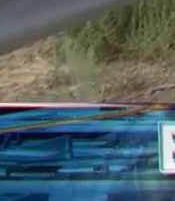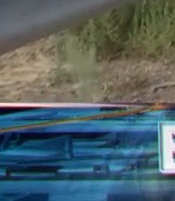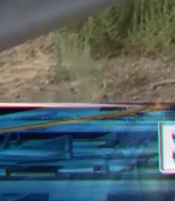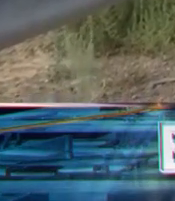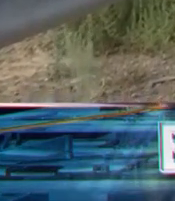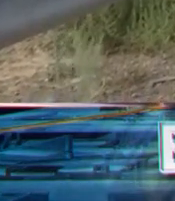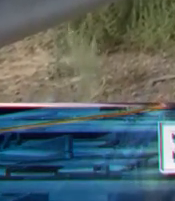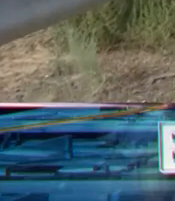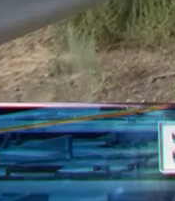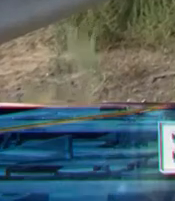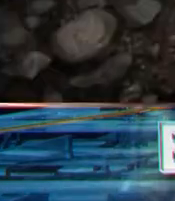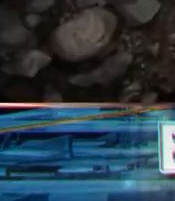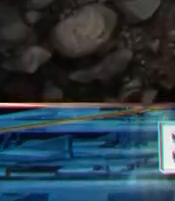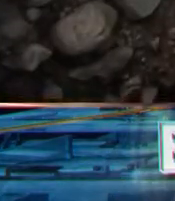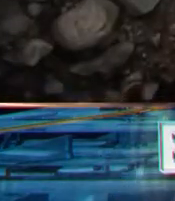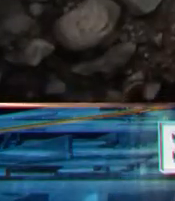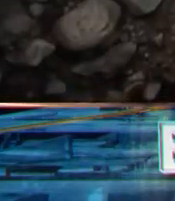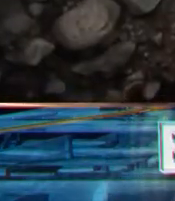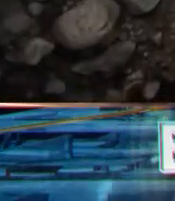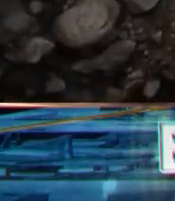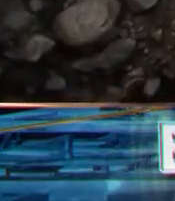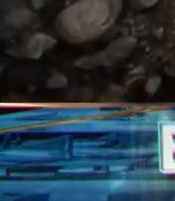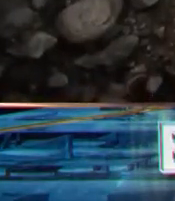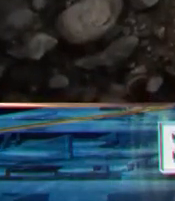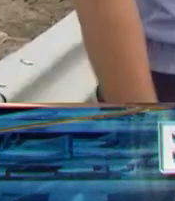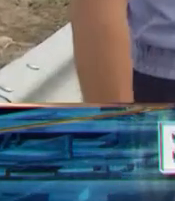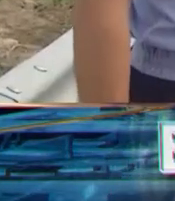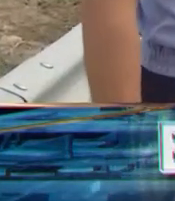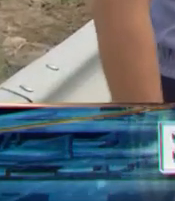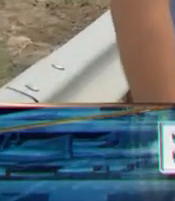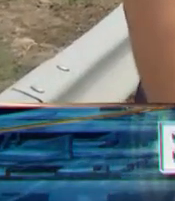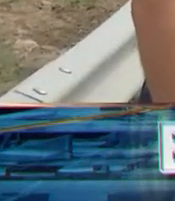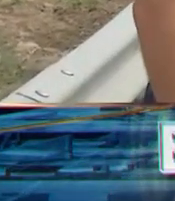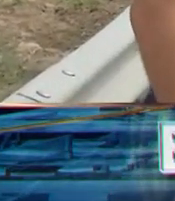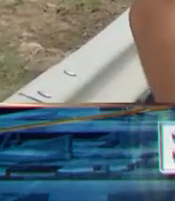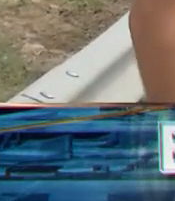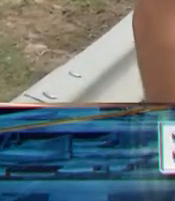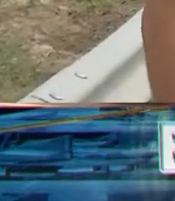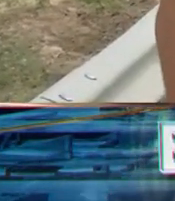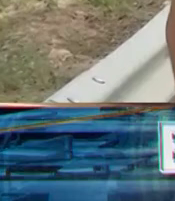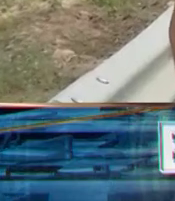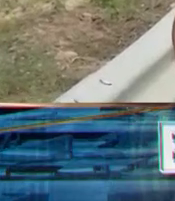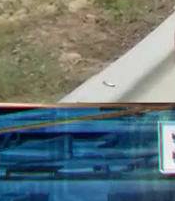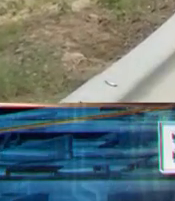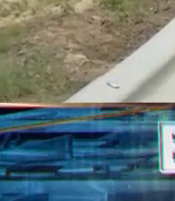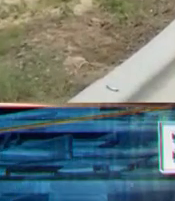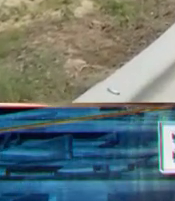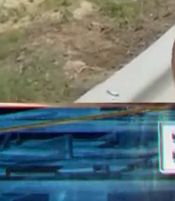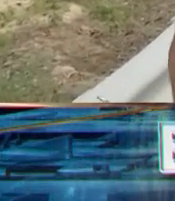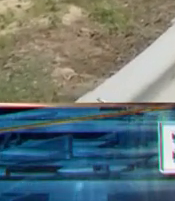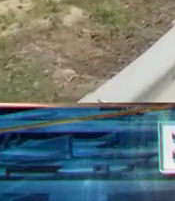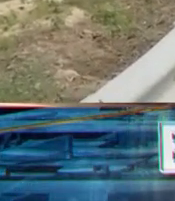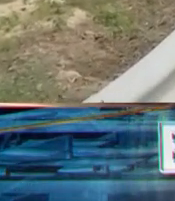атқарған жауаптыларға 4 миллион теңгеден аса айыппұл салынған. Мына участкеге авто жүргізушілерге арналған жол белгілері